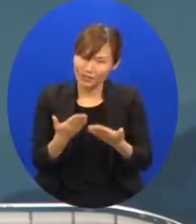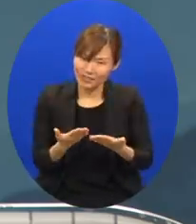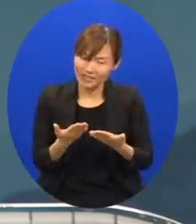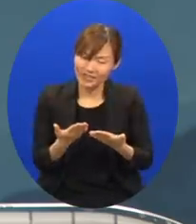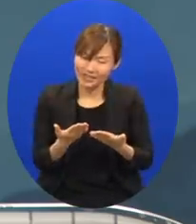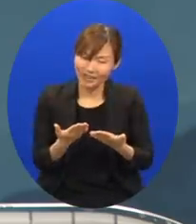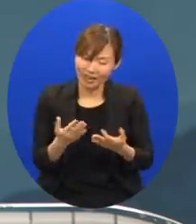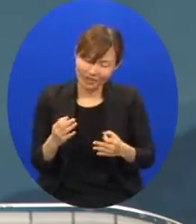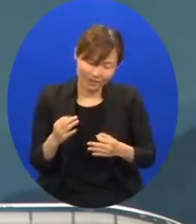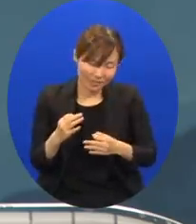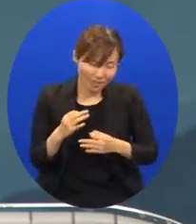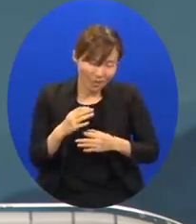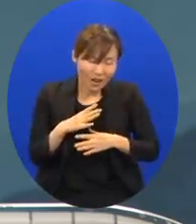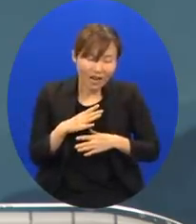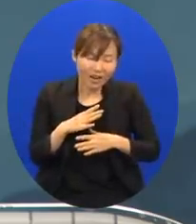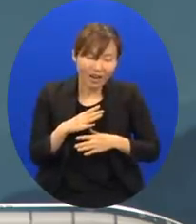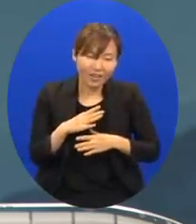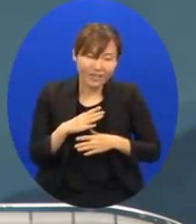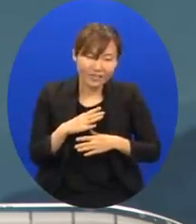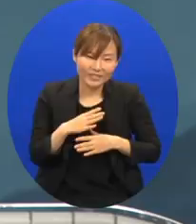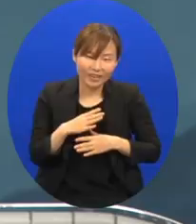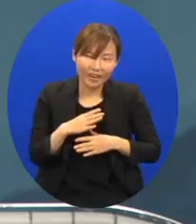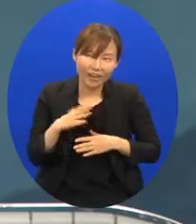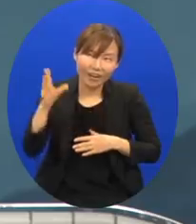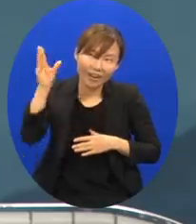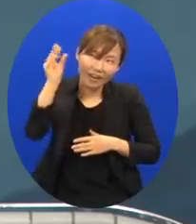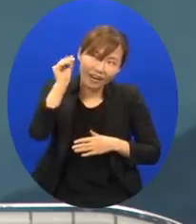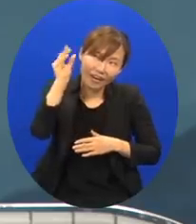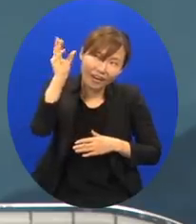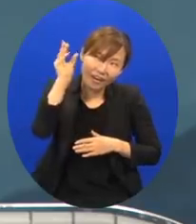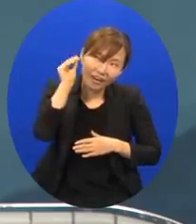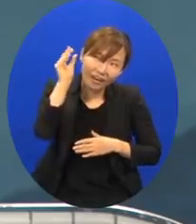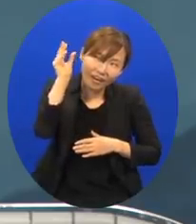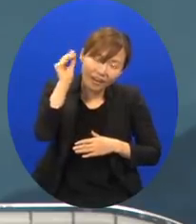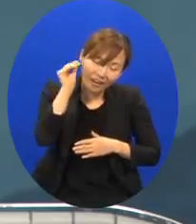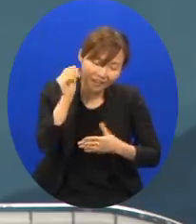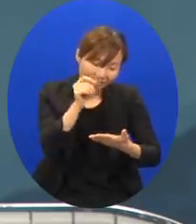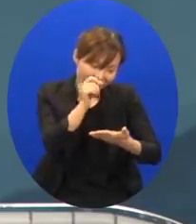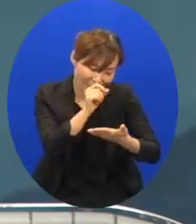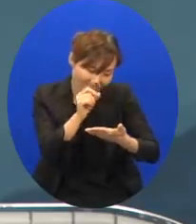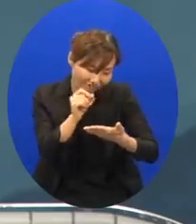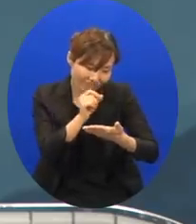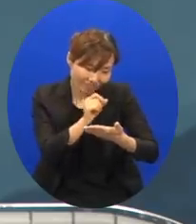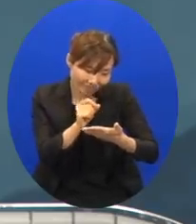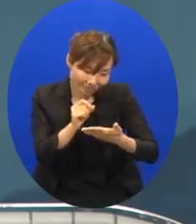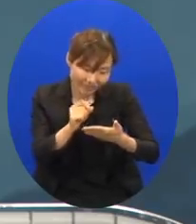받아 적는 기쁨을 아마 여러분들이 잘 이해하기 어려우실 겁니다